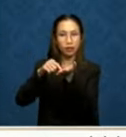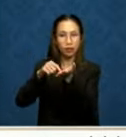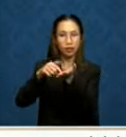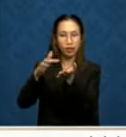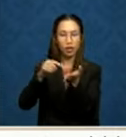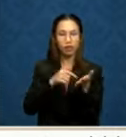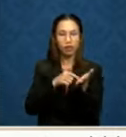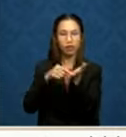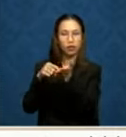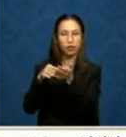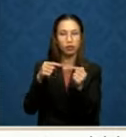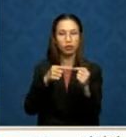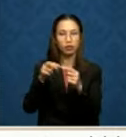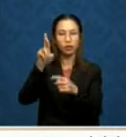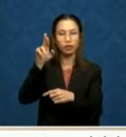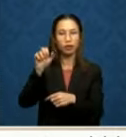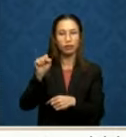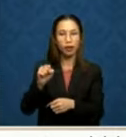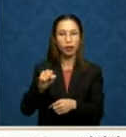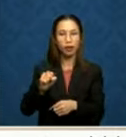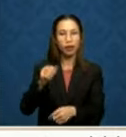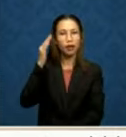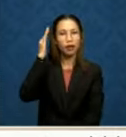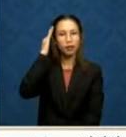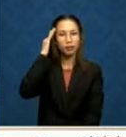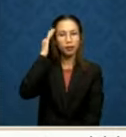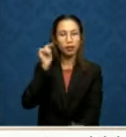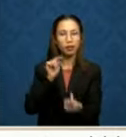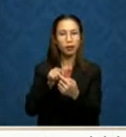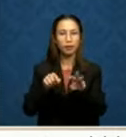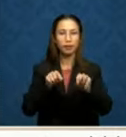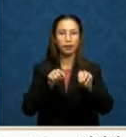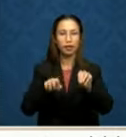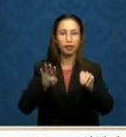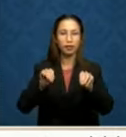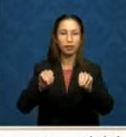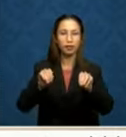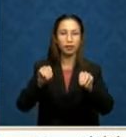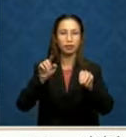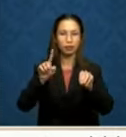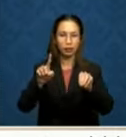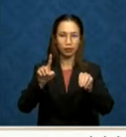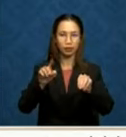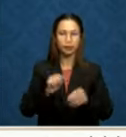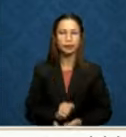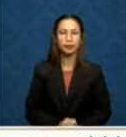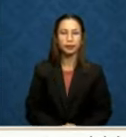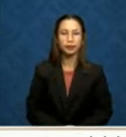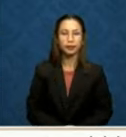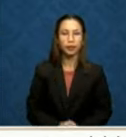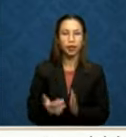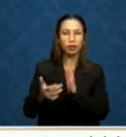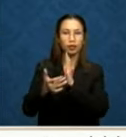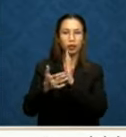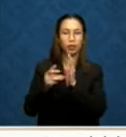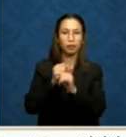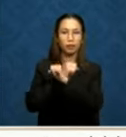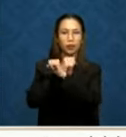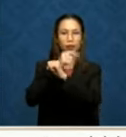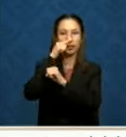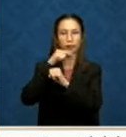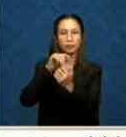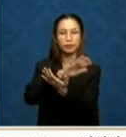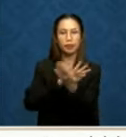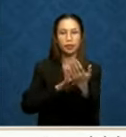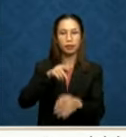นอต่อสภาผู้แทนราษฎรเพื่อรับทราบตามมาตรา41แห่งพระราชบัญญัติเทคโนโลยีป้องกันประเทศนะ